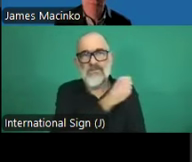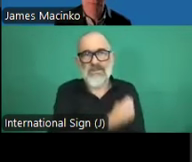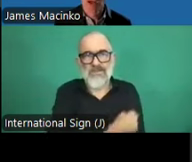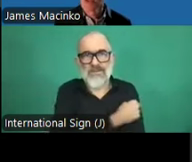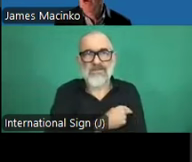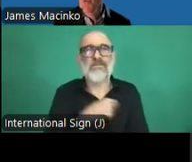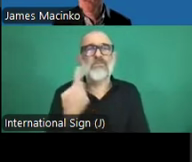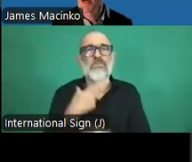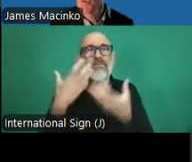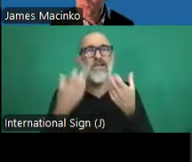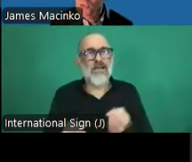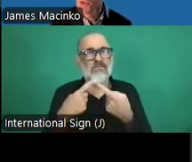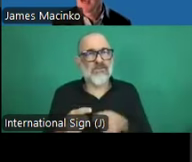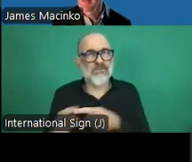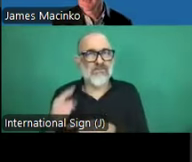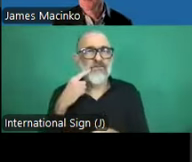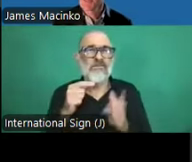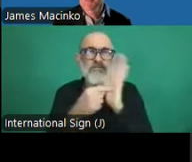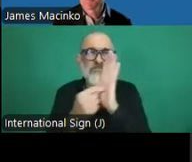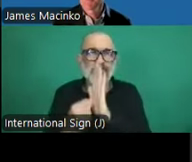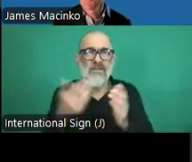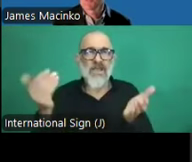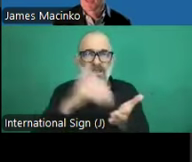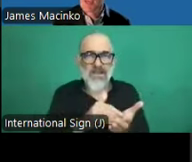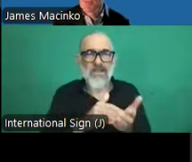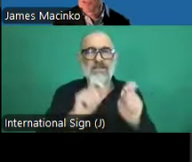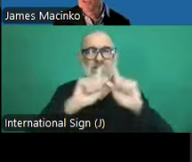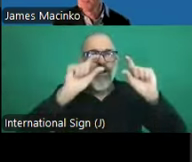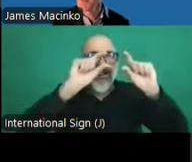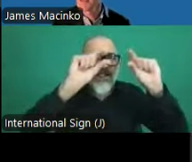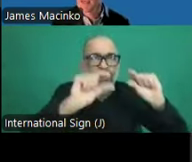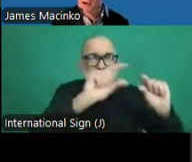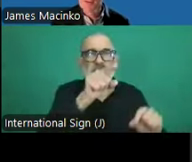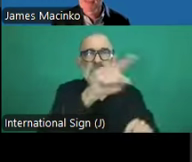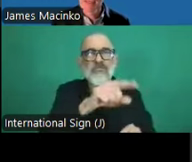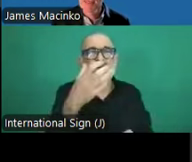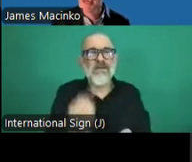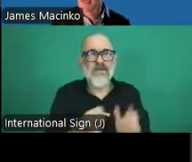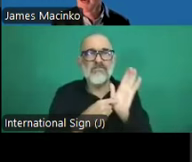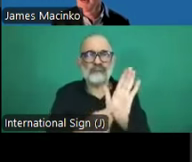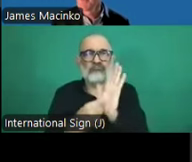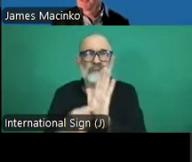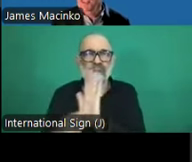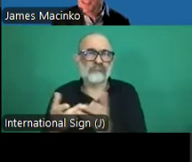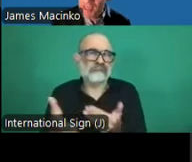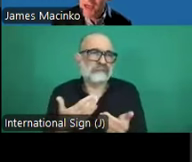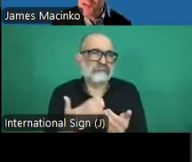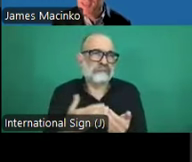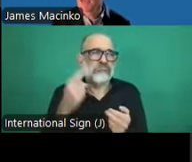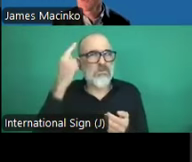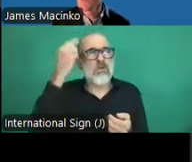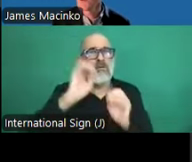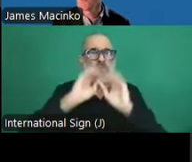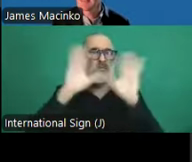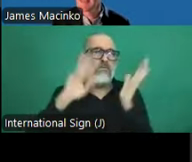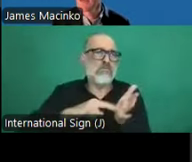raisons. Alors, je vais vous passer un peu un exercice sur les besoins